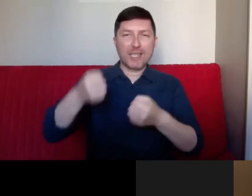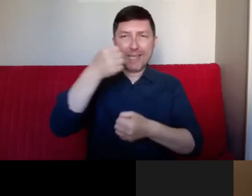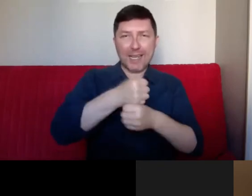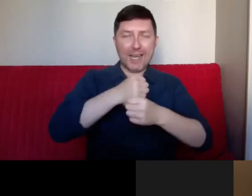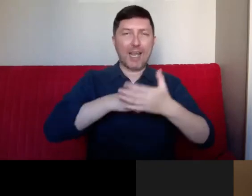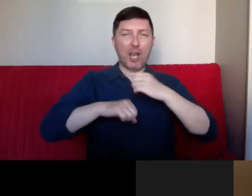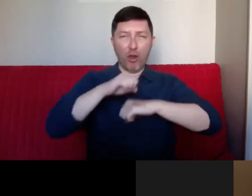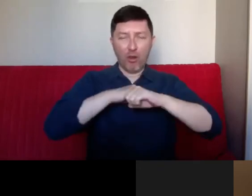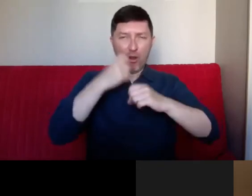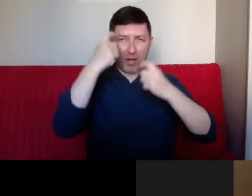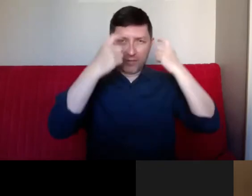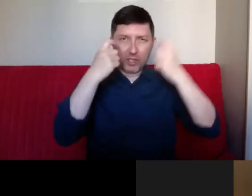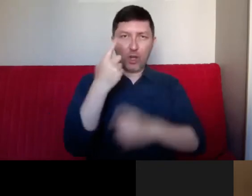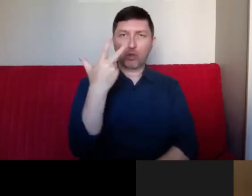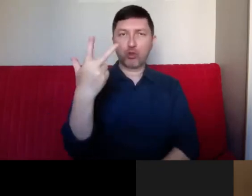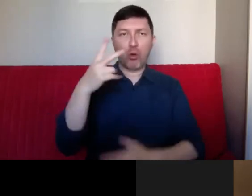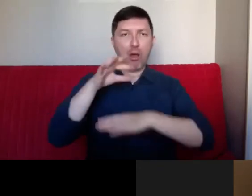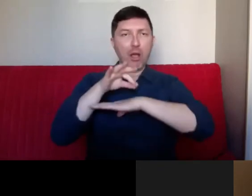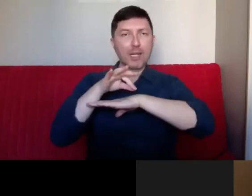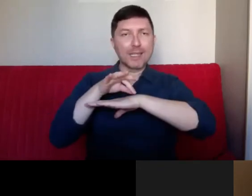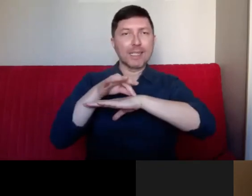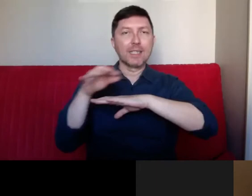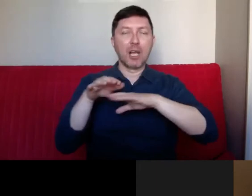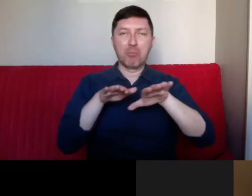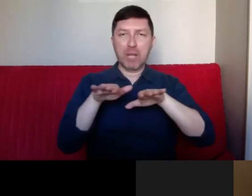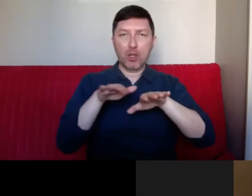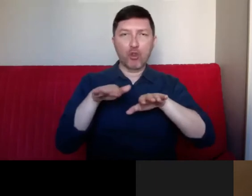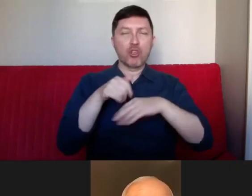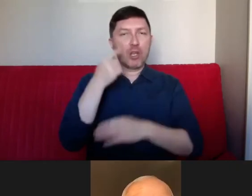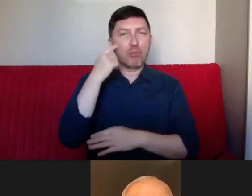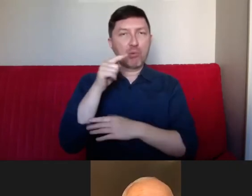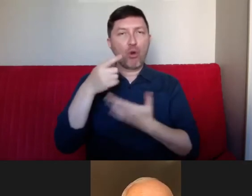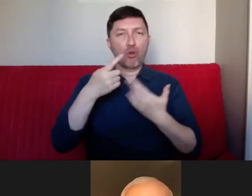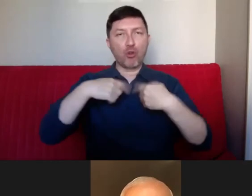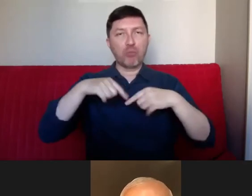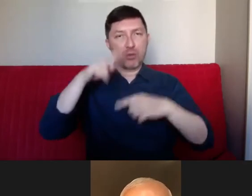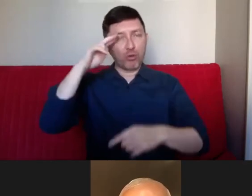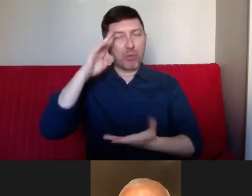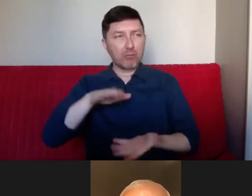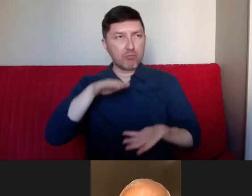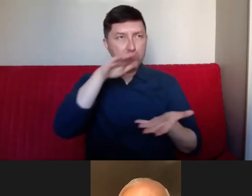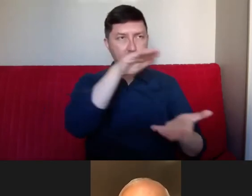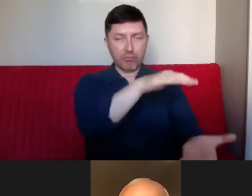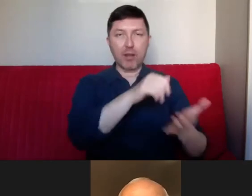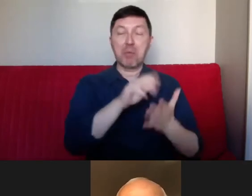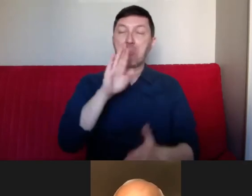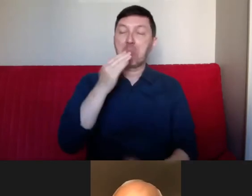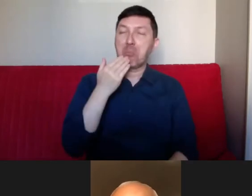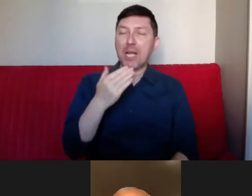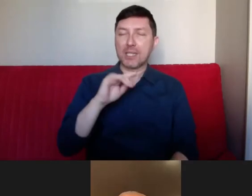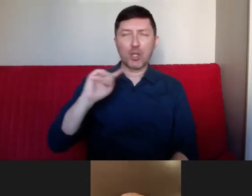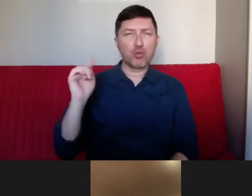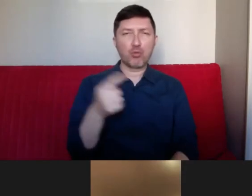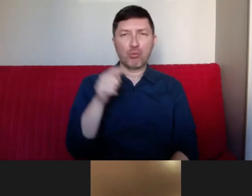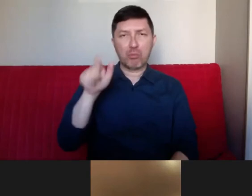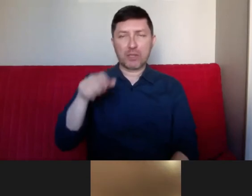méthodologiques qui ont été remis à la Commission. Donc, c'est un gros travail et l'ADAPT est vraiment reconnaissante à tous ceux qui ont aidé